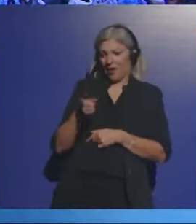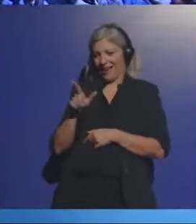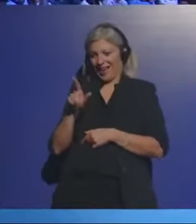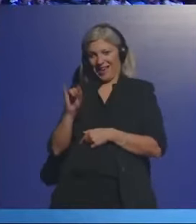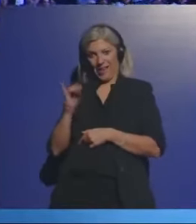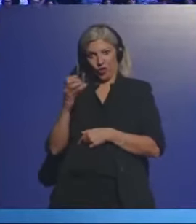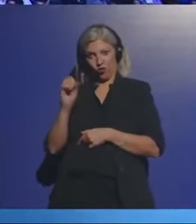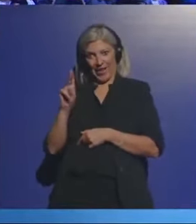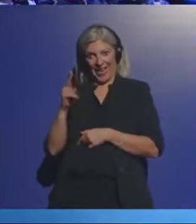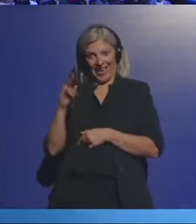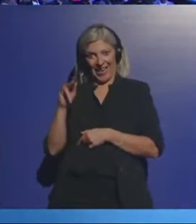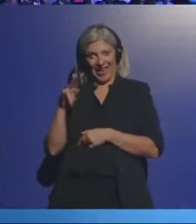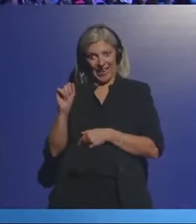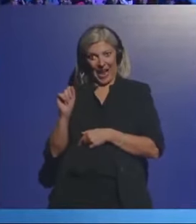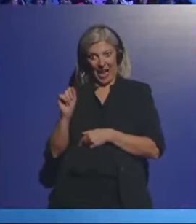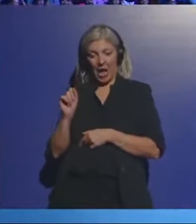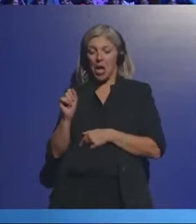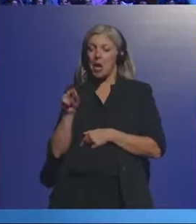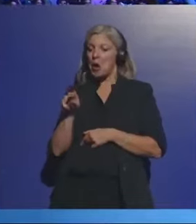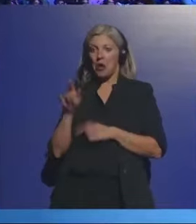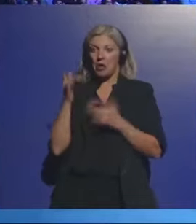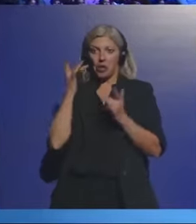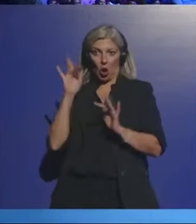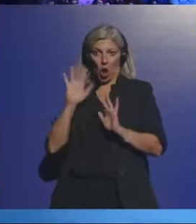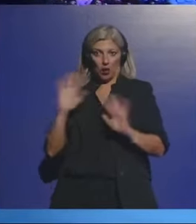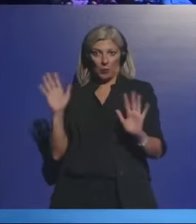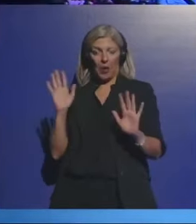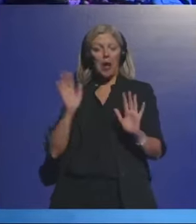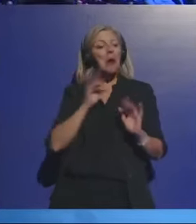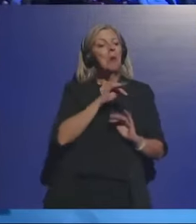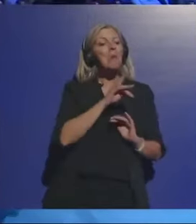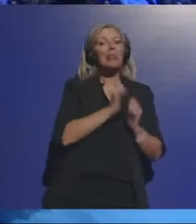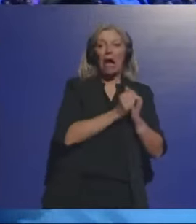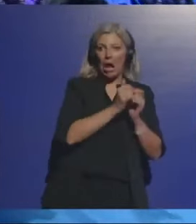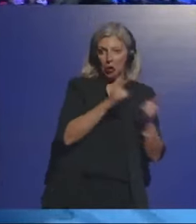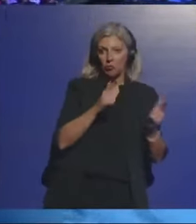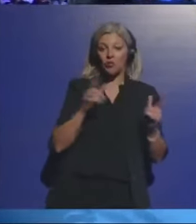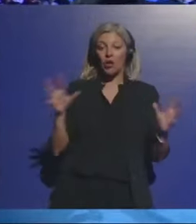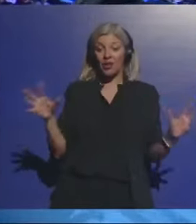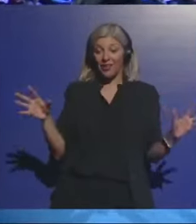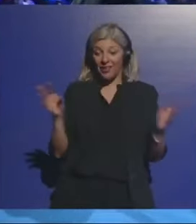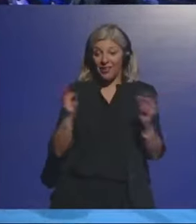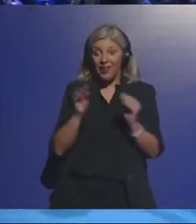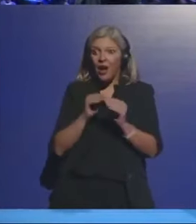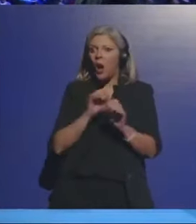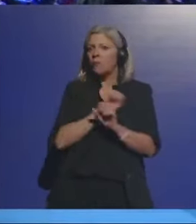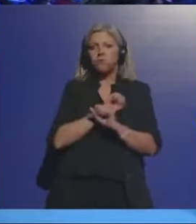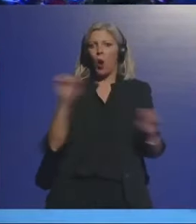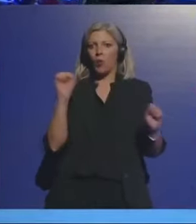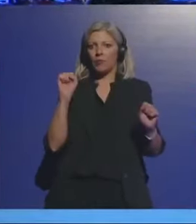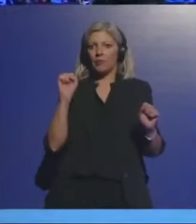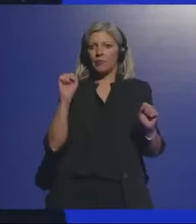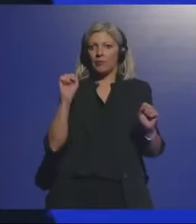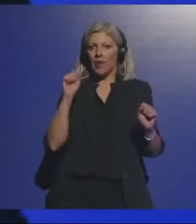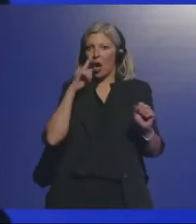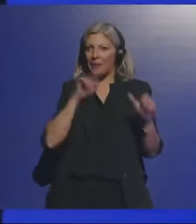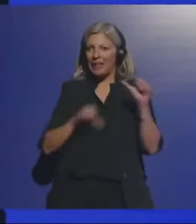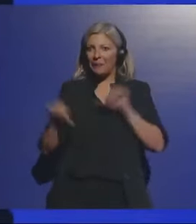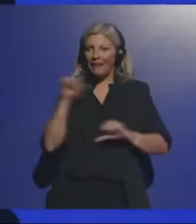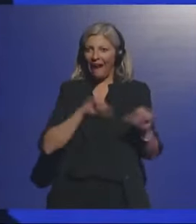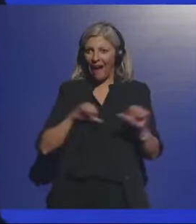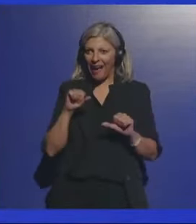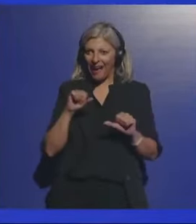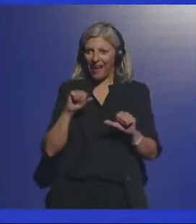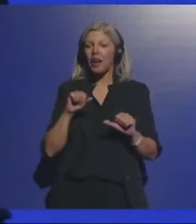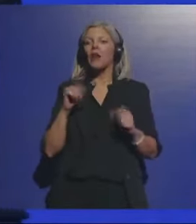non succede niente se li metti insieme fai il botto e questo è un problema di quello che ci potrebbe accadere attenzione veramente non desiderate cose